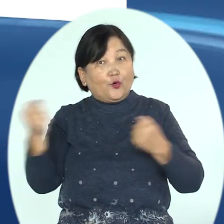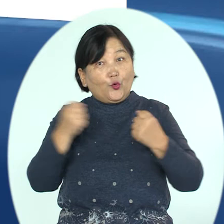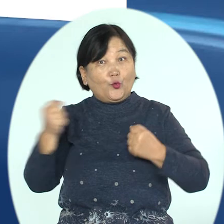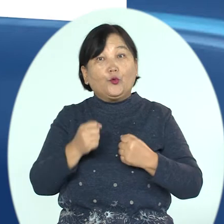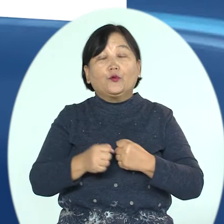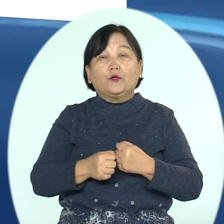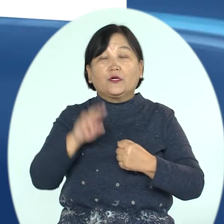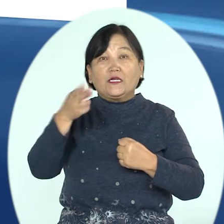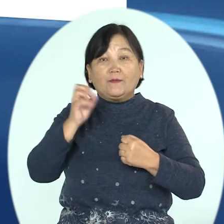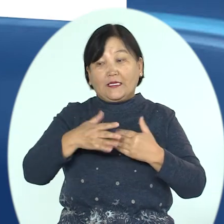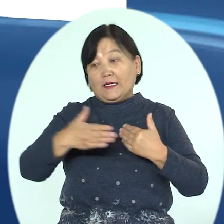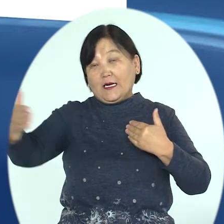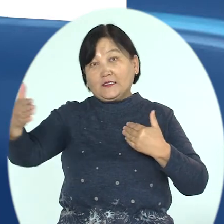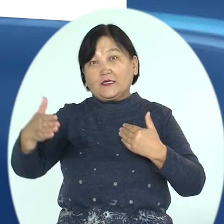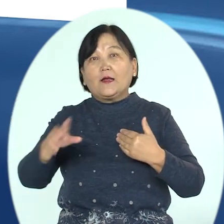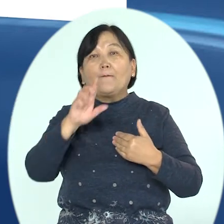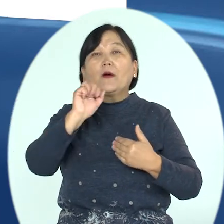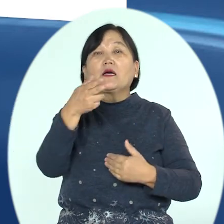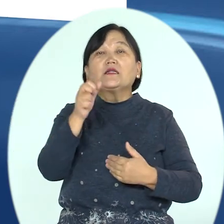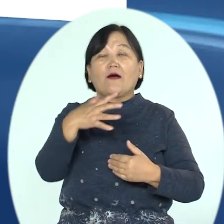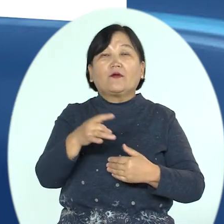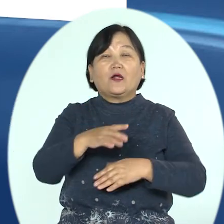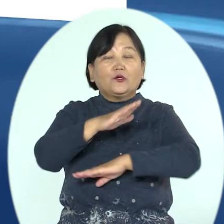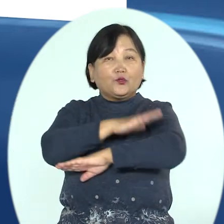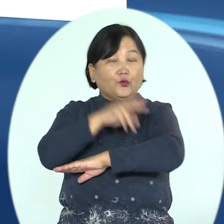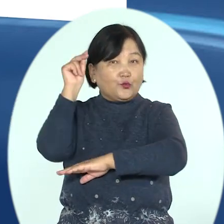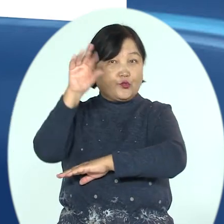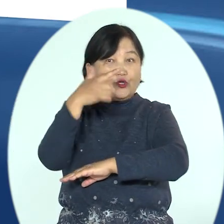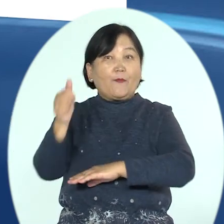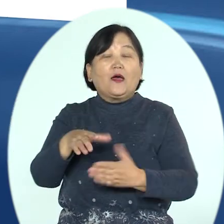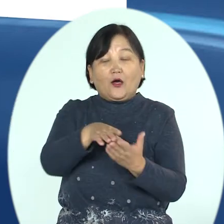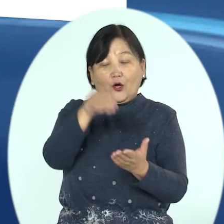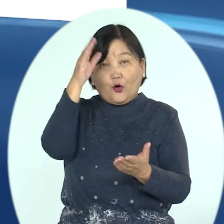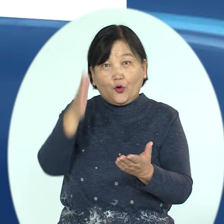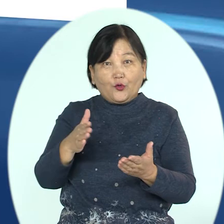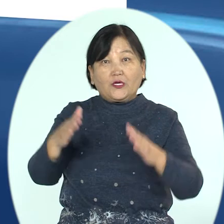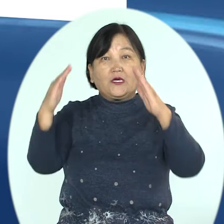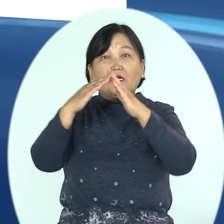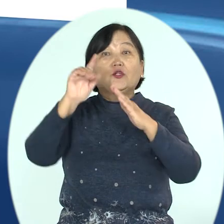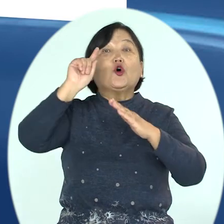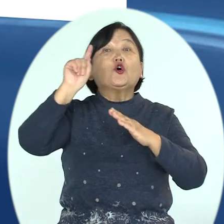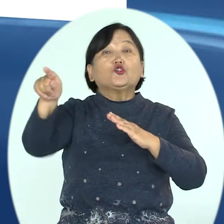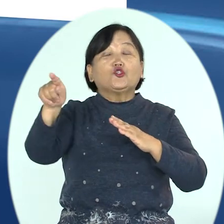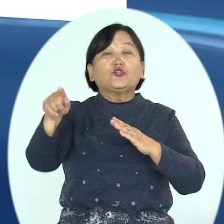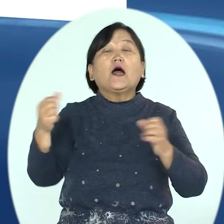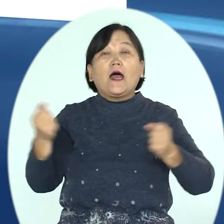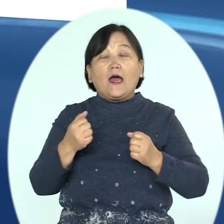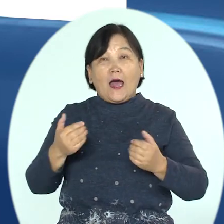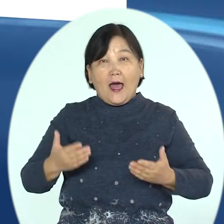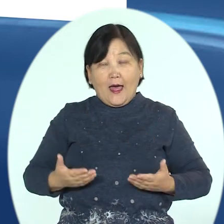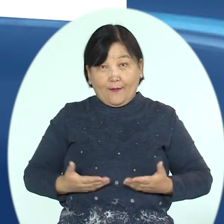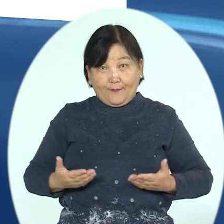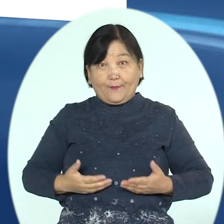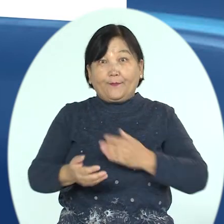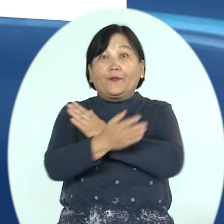амралтаар оюутан бакалаврын зэргийн оюутан гэртээ амраад ирсэн явсан хоёр талынх нь